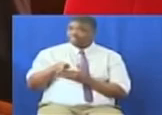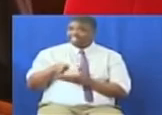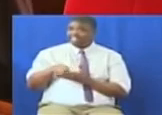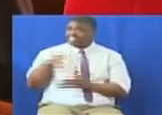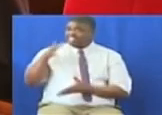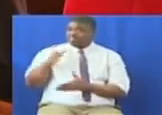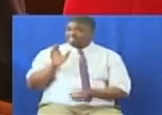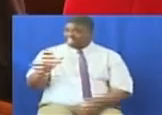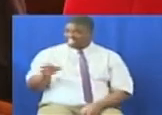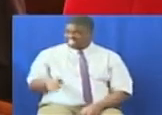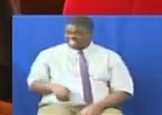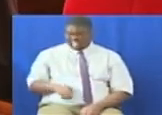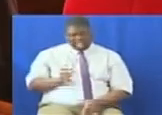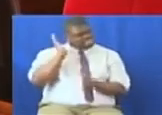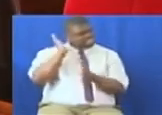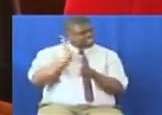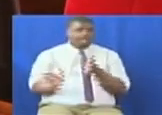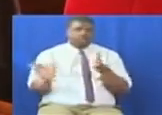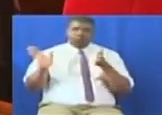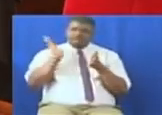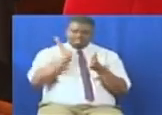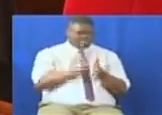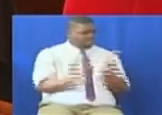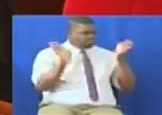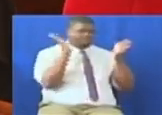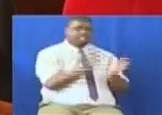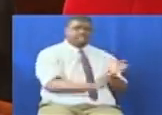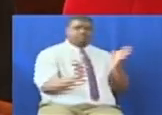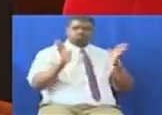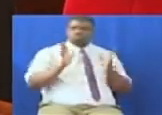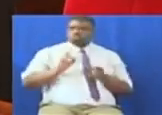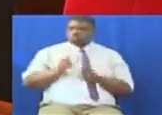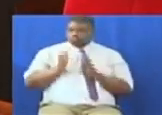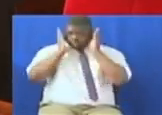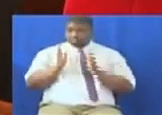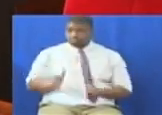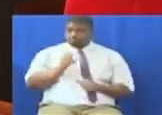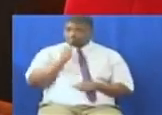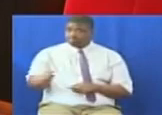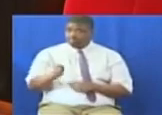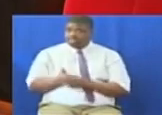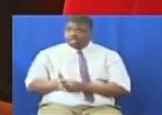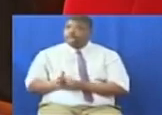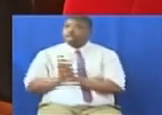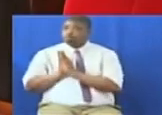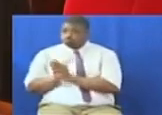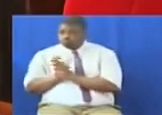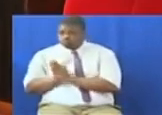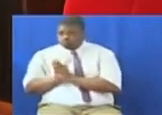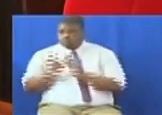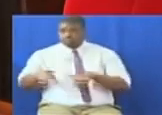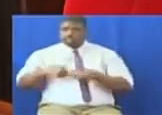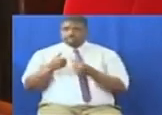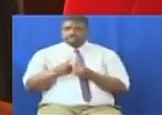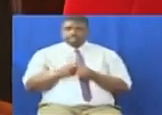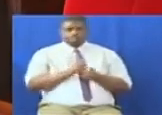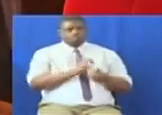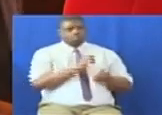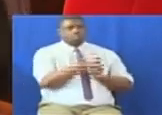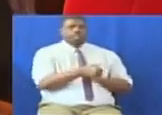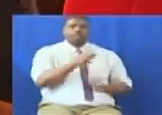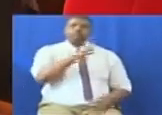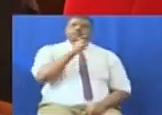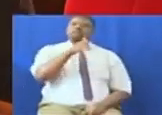watu wa ajabu sana kabisa katika taifa hili. Kwa hiyo mheshimiwa spika, mimi nakushukuru kwa hilo, lakini kwa niaba pia ya